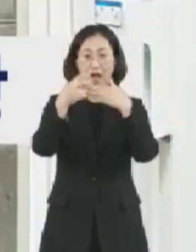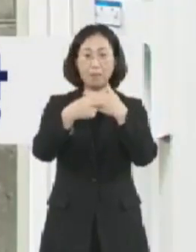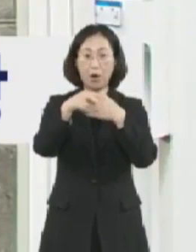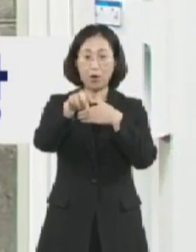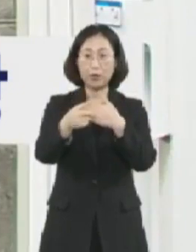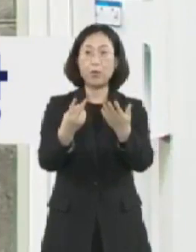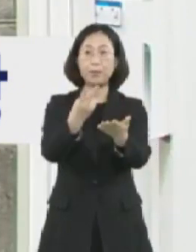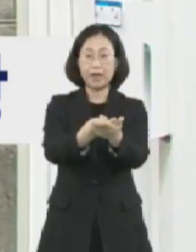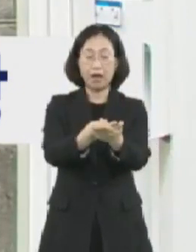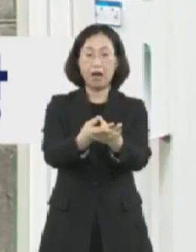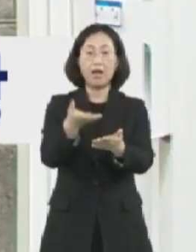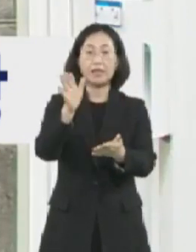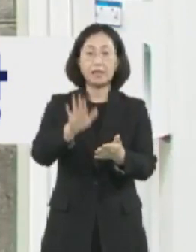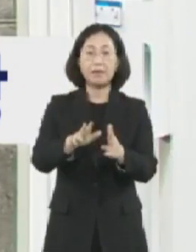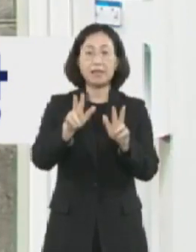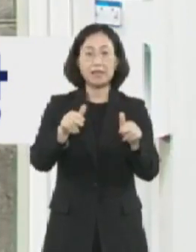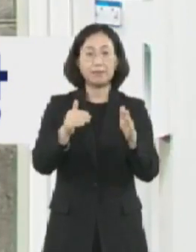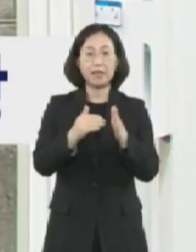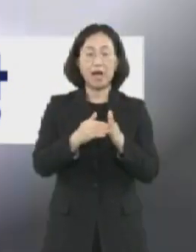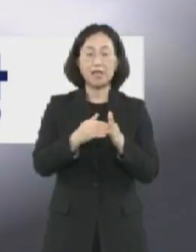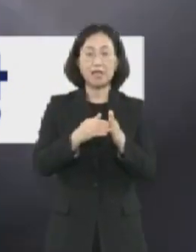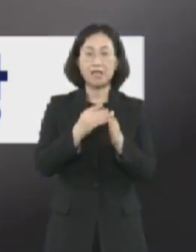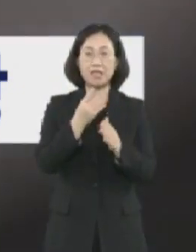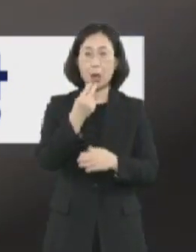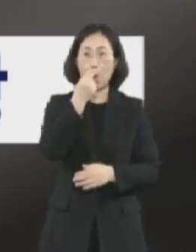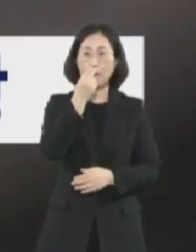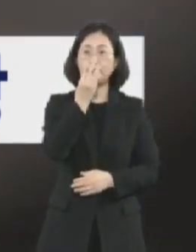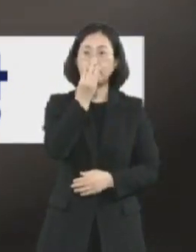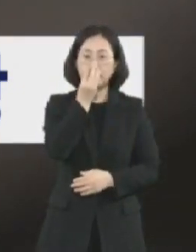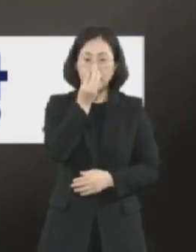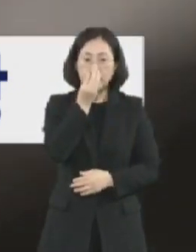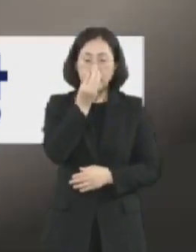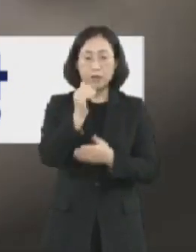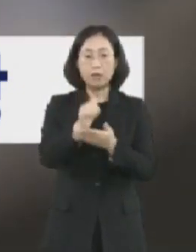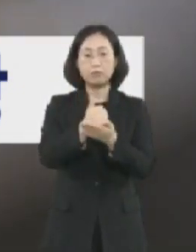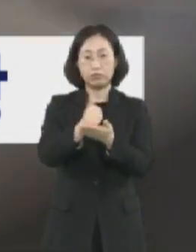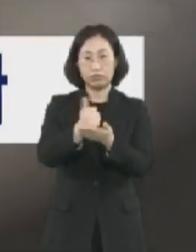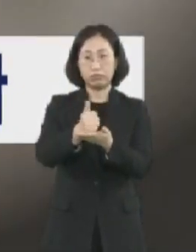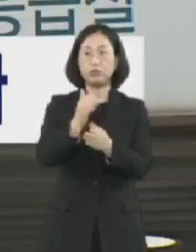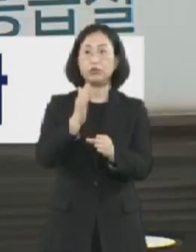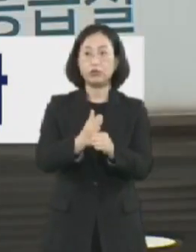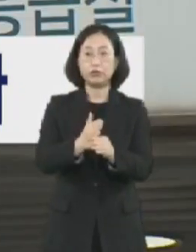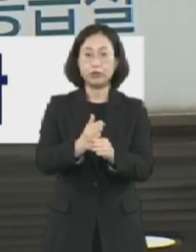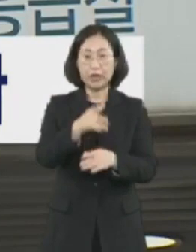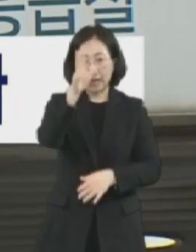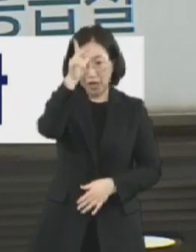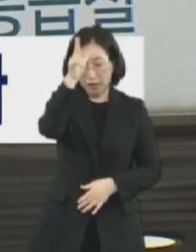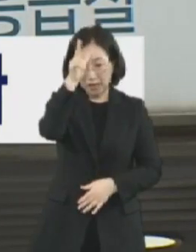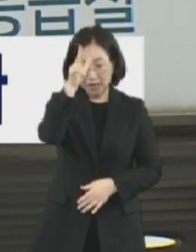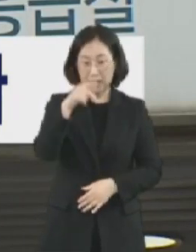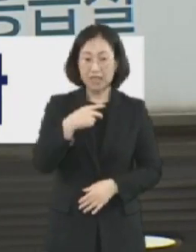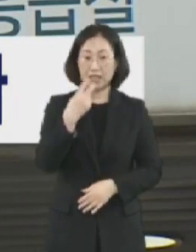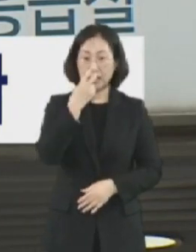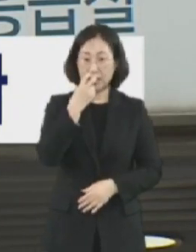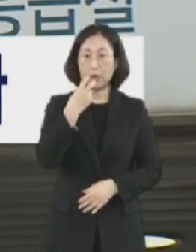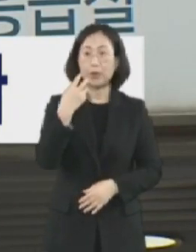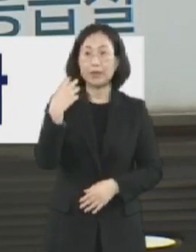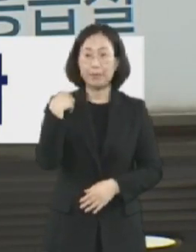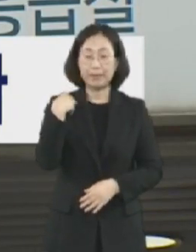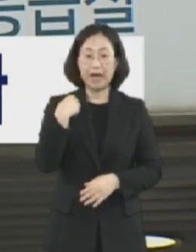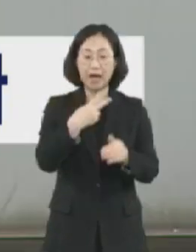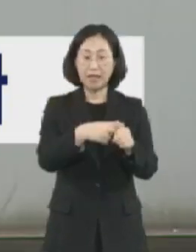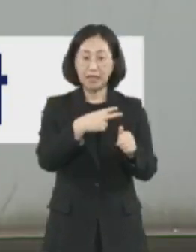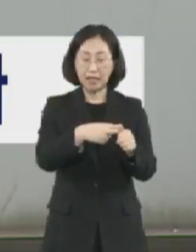대학병원으로 옮겨졌는데 아직까지 인공호흡기에 의존할 정도로 위중한 상황입니다. 경찰은 진료를 담당한 의사를